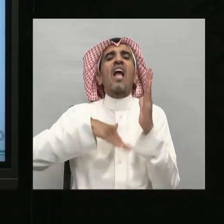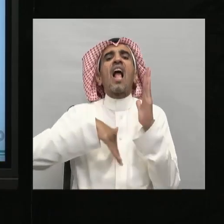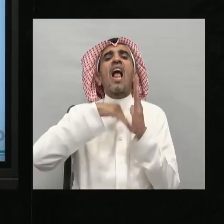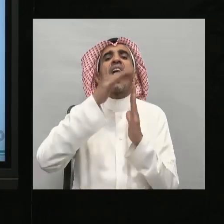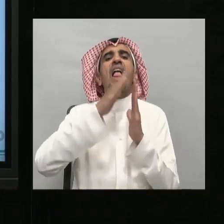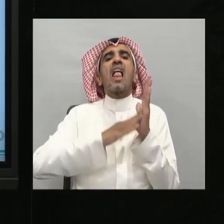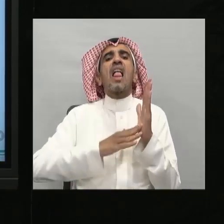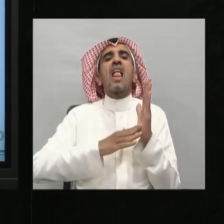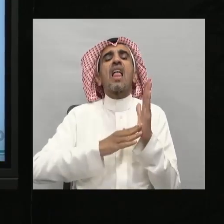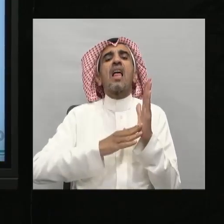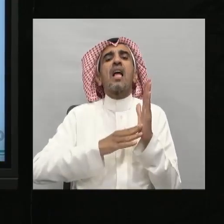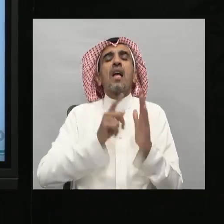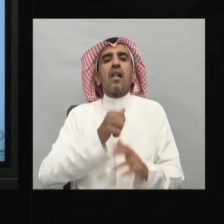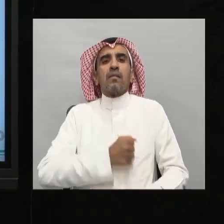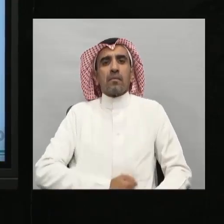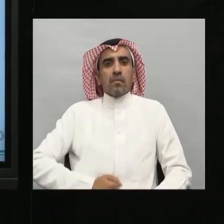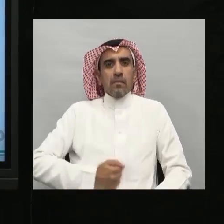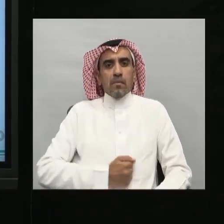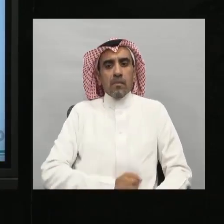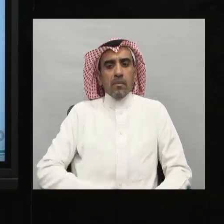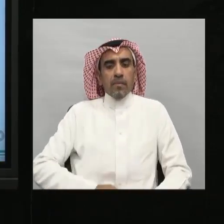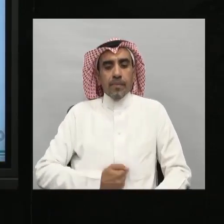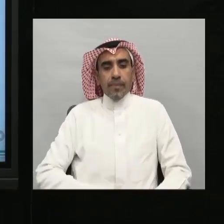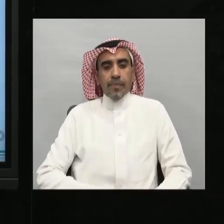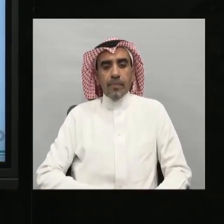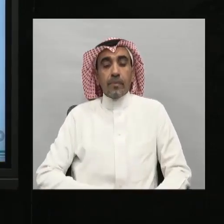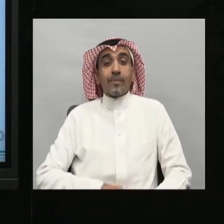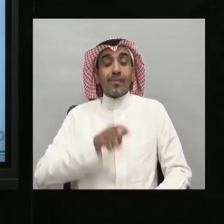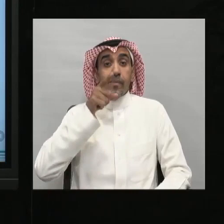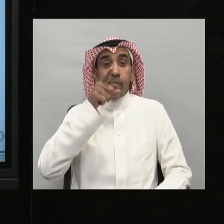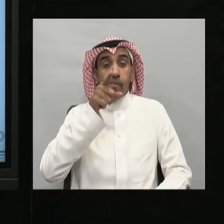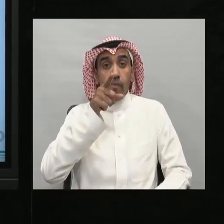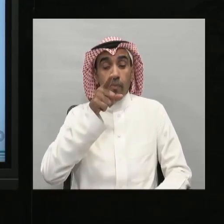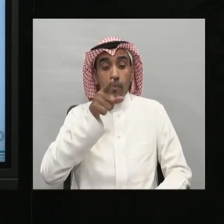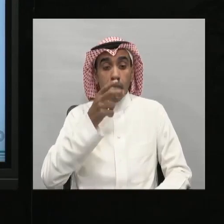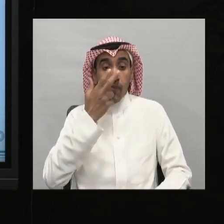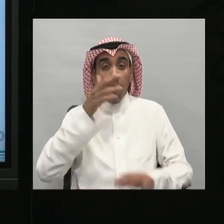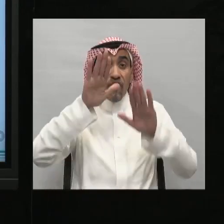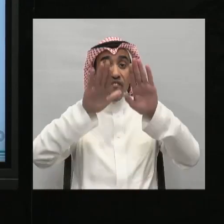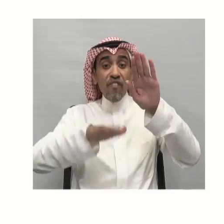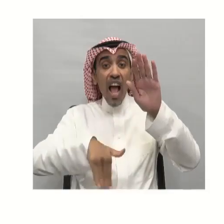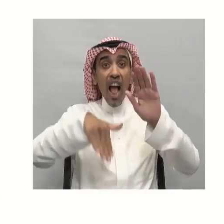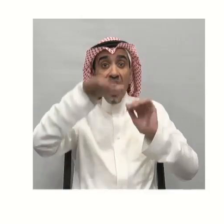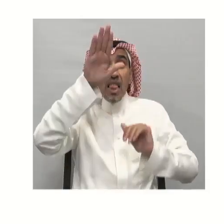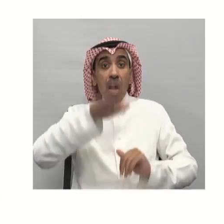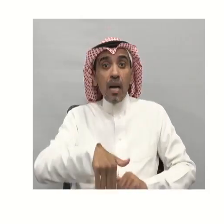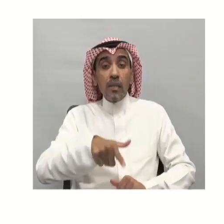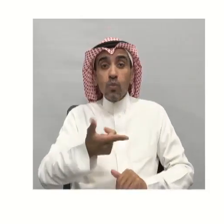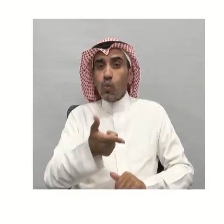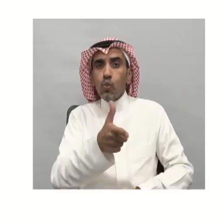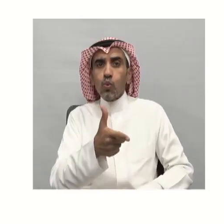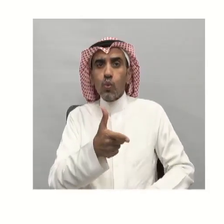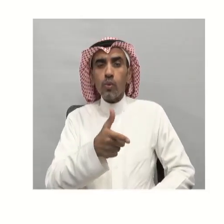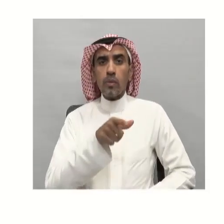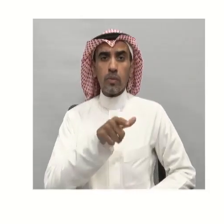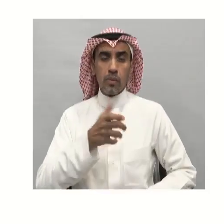يسمى التجويف المعوي الوعائي. فلاحظ هنا هذا الفراغ كاملا الذي يوجد داخل هذا